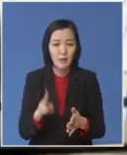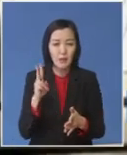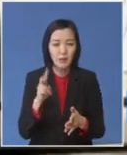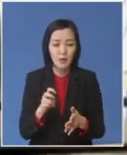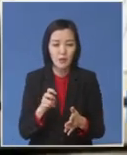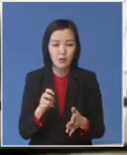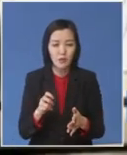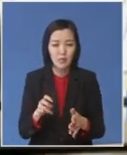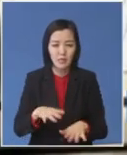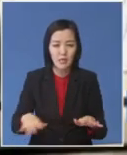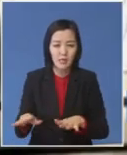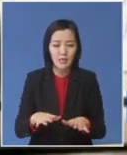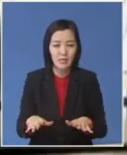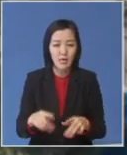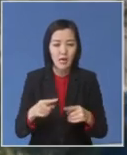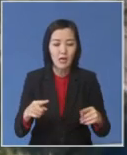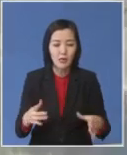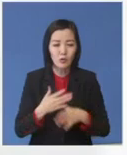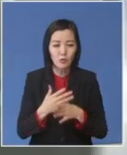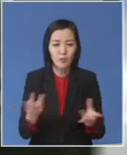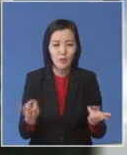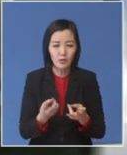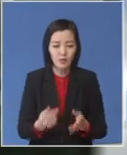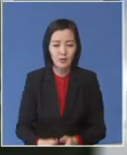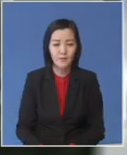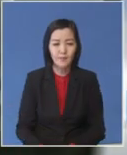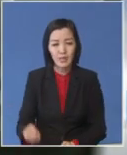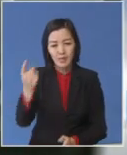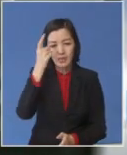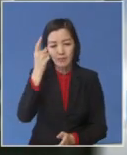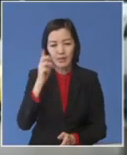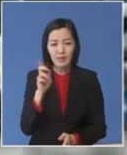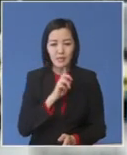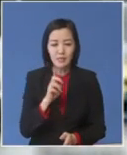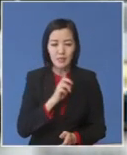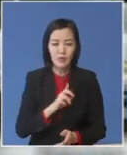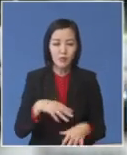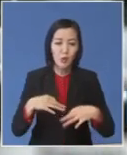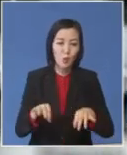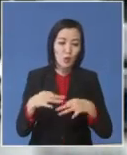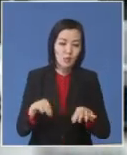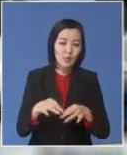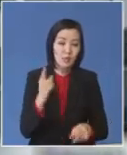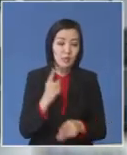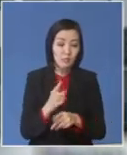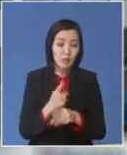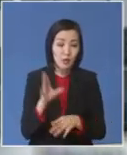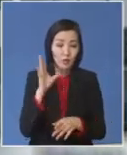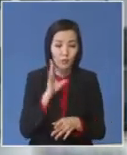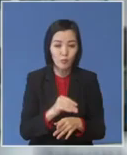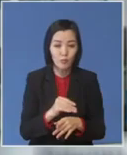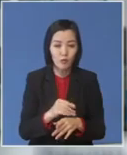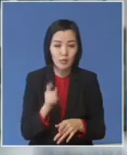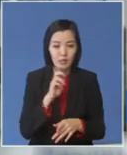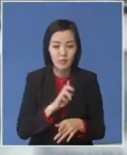астам елді мекен гуманитарлық көмекке зәру. Германияда дизель отынымен жүретін көліктерге тыйым салынуы мүмкін. Дәл осы